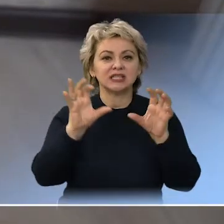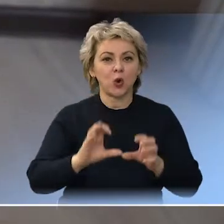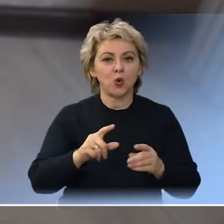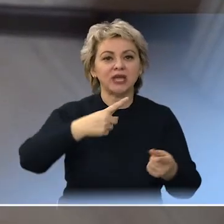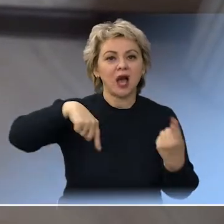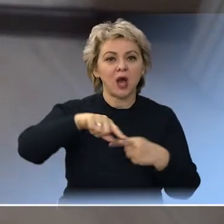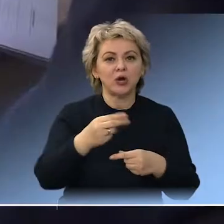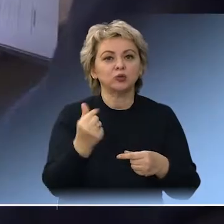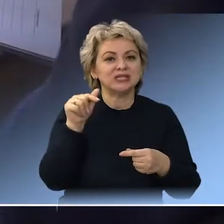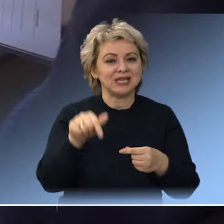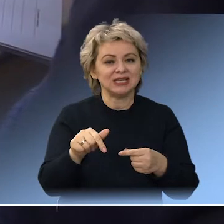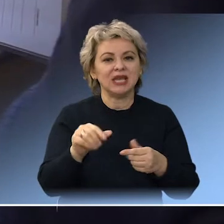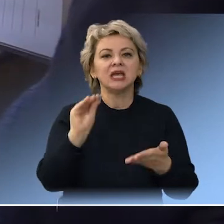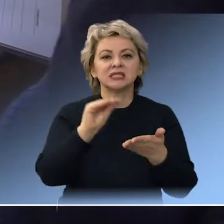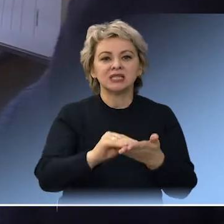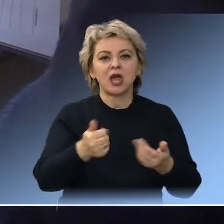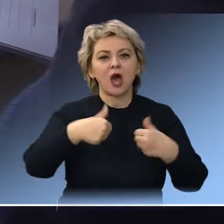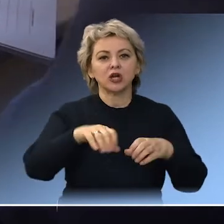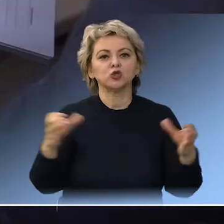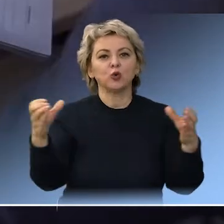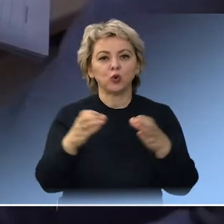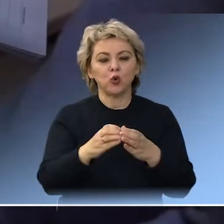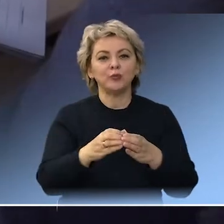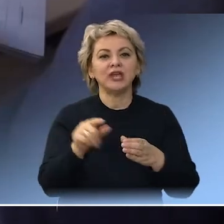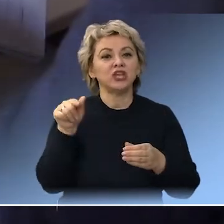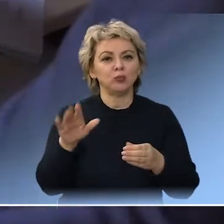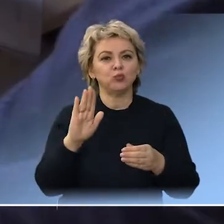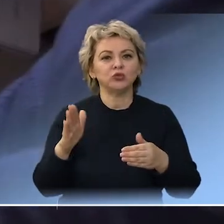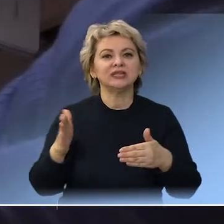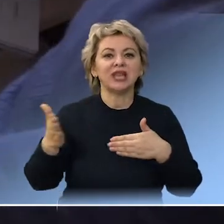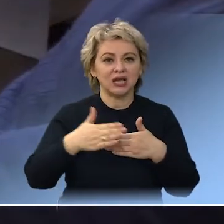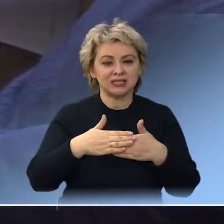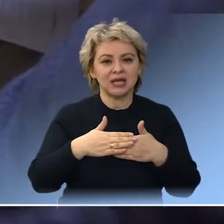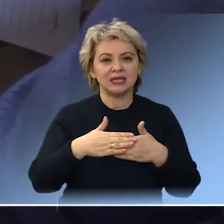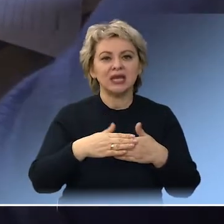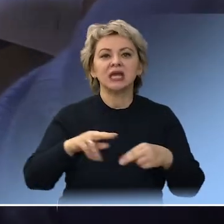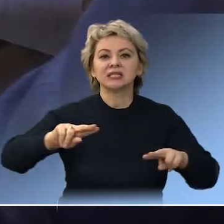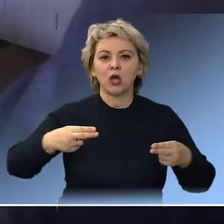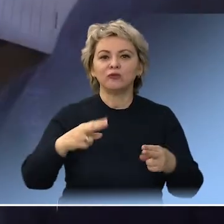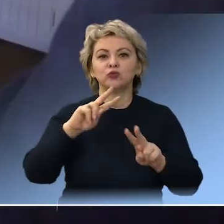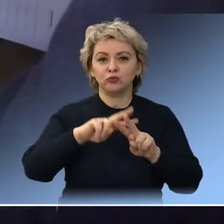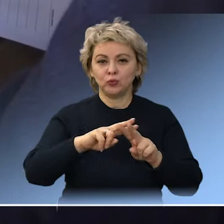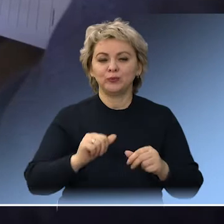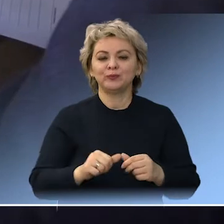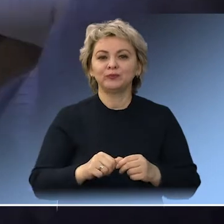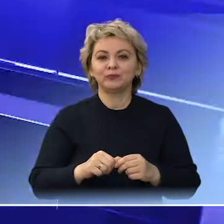оборот средств платежей в составе организованной группы». Подозреваемым избрана мера пресечения – заключение под